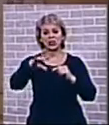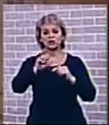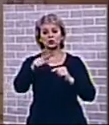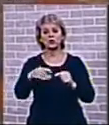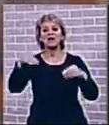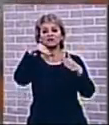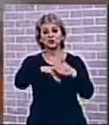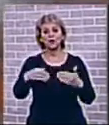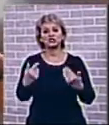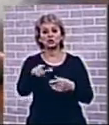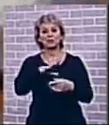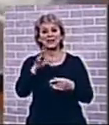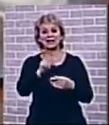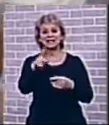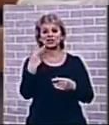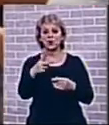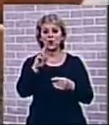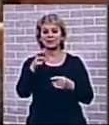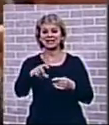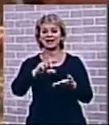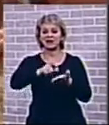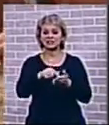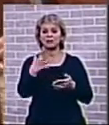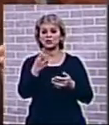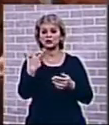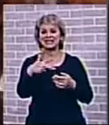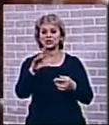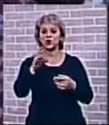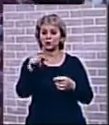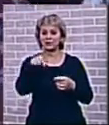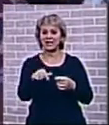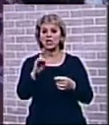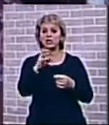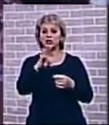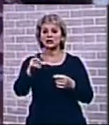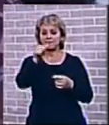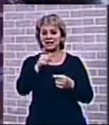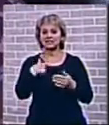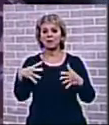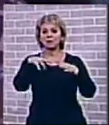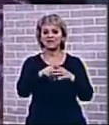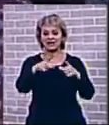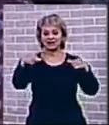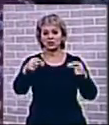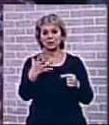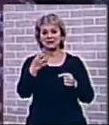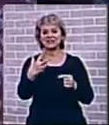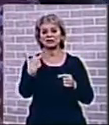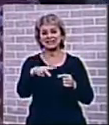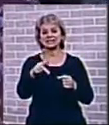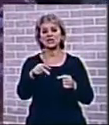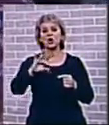Взнос жильцов был разовым. С трехкомнатной квартиры вышло 530 рублей. В июне месяце мы ввели квитанцию 530